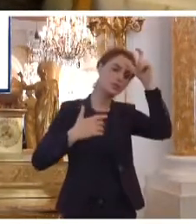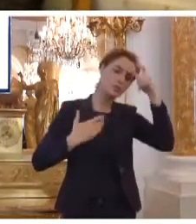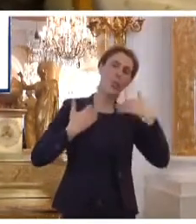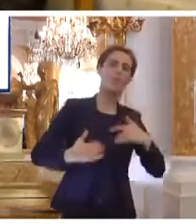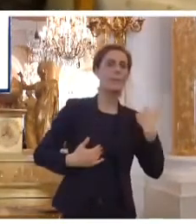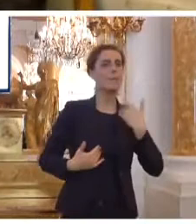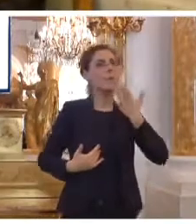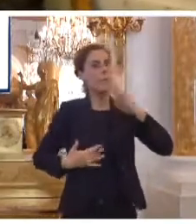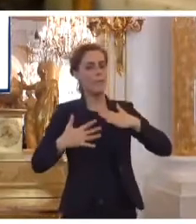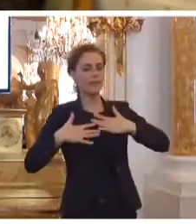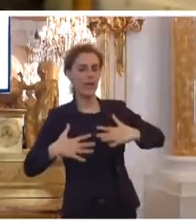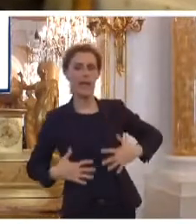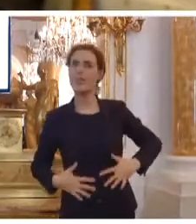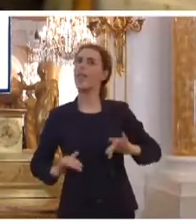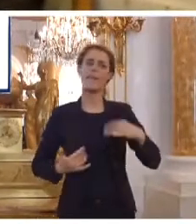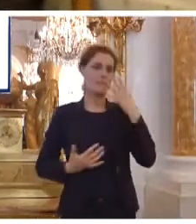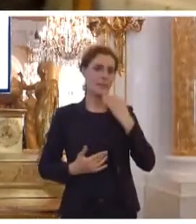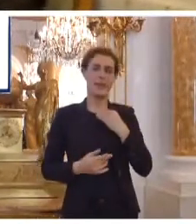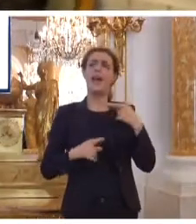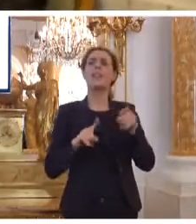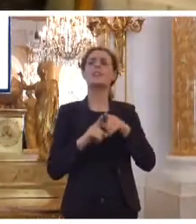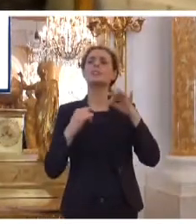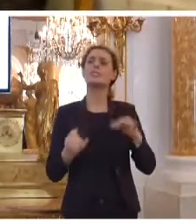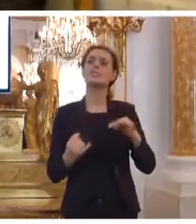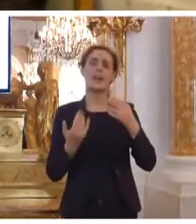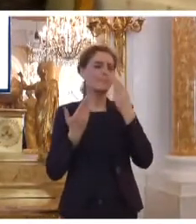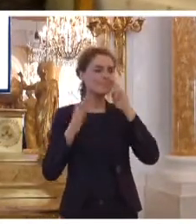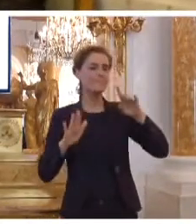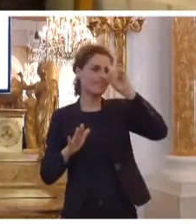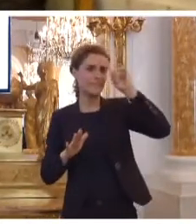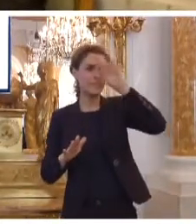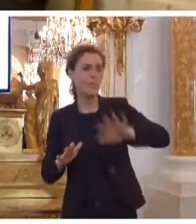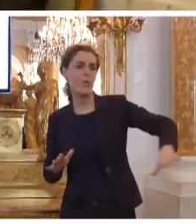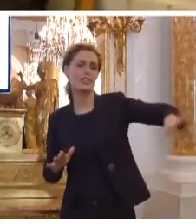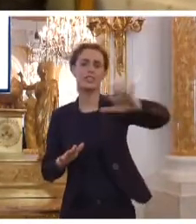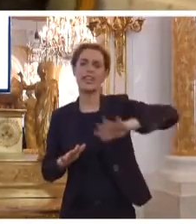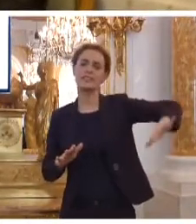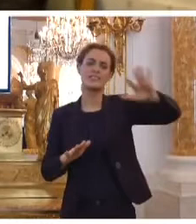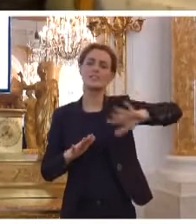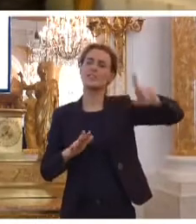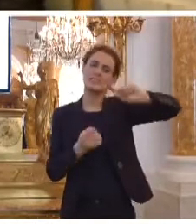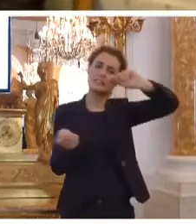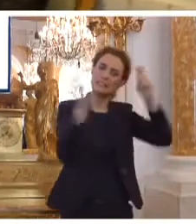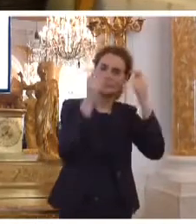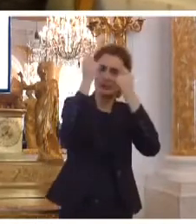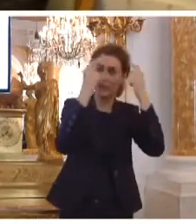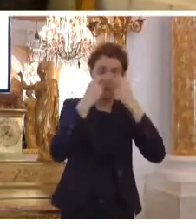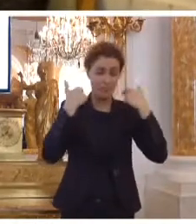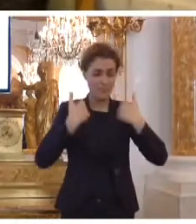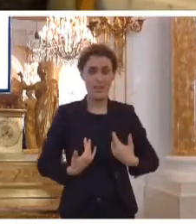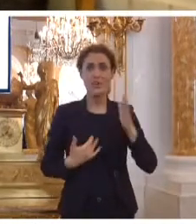poparzonej. Ale chcę też odczarować nasze społeczeństwo, że nie jesteśmy straszni, że